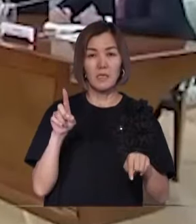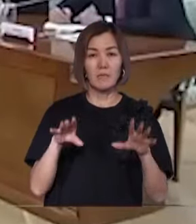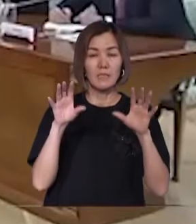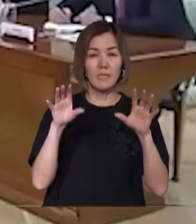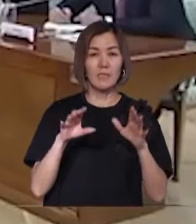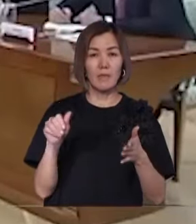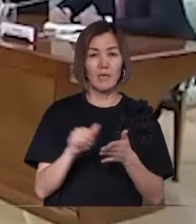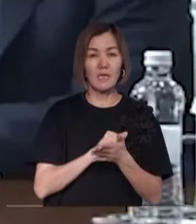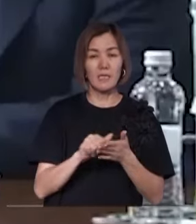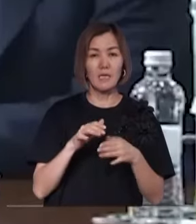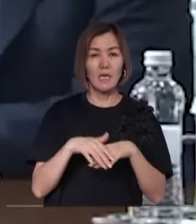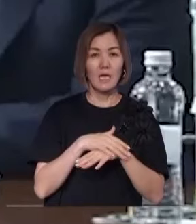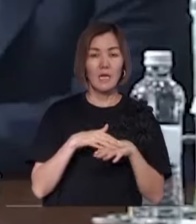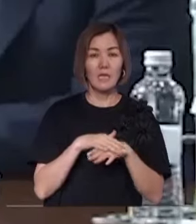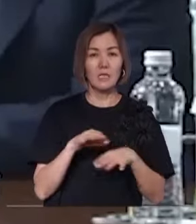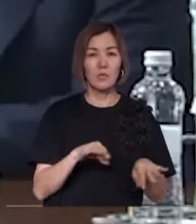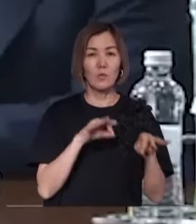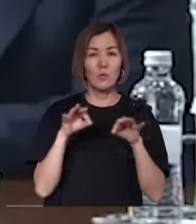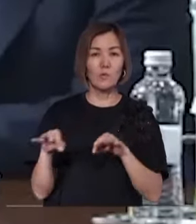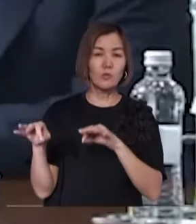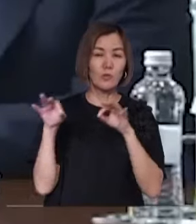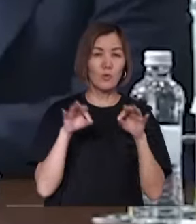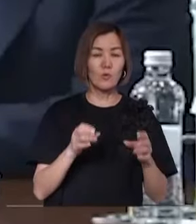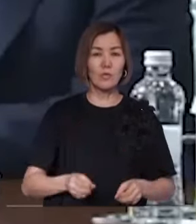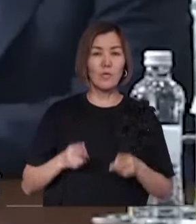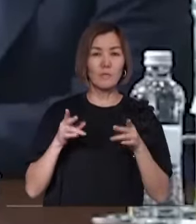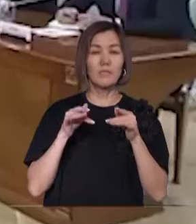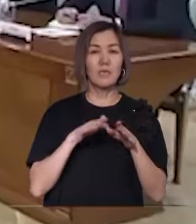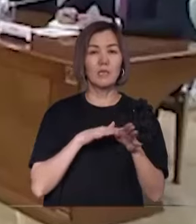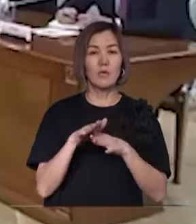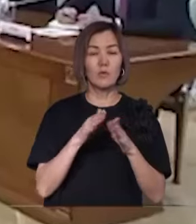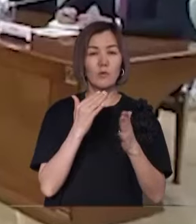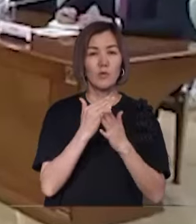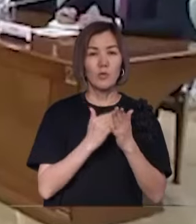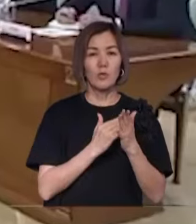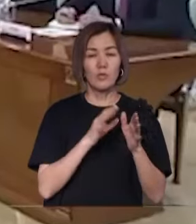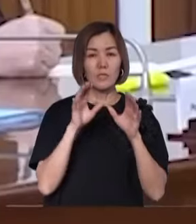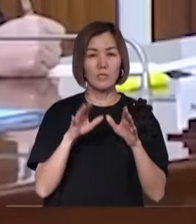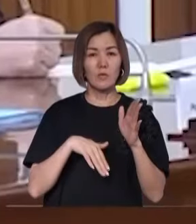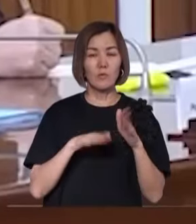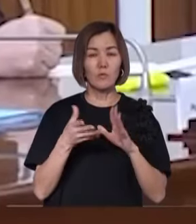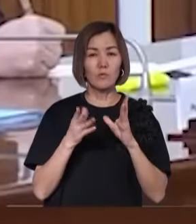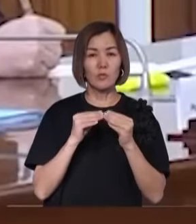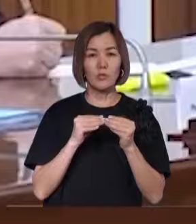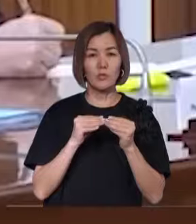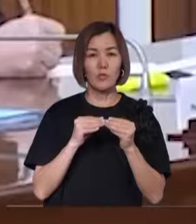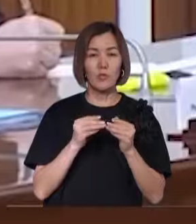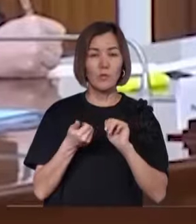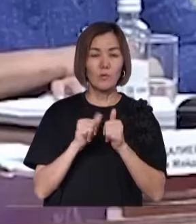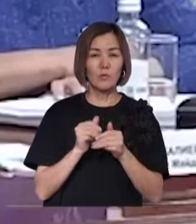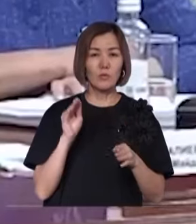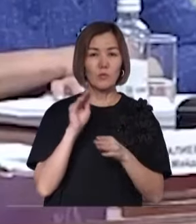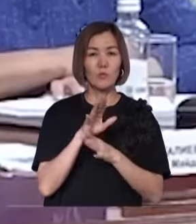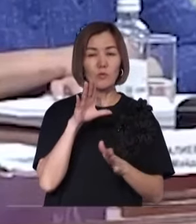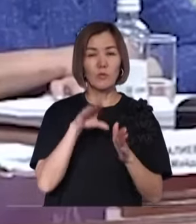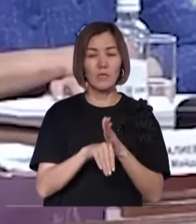кейбір заңнамалық актілеріне халықтың көші-қоны және қылмыстық атқару жүйесі саласындағы заңнаманы жетілдіру мәселелері бойынша